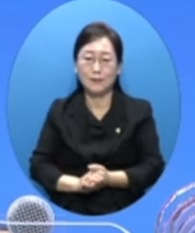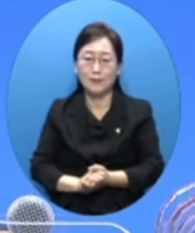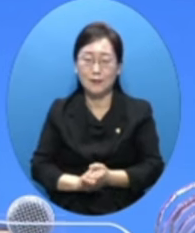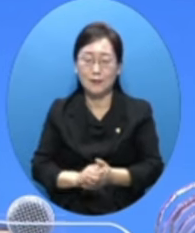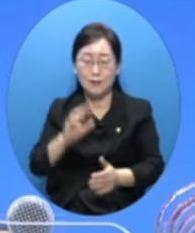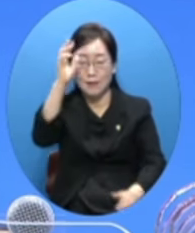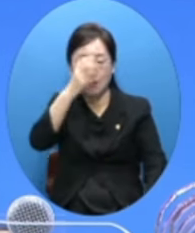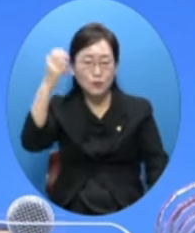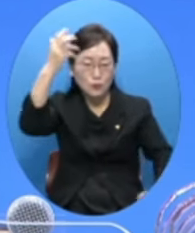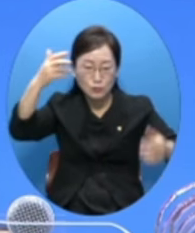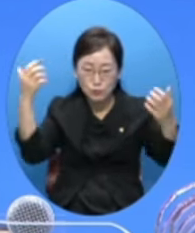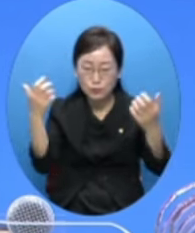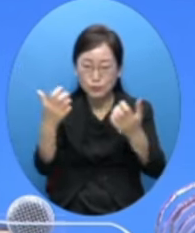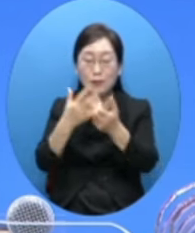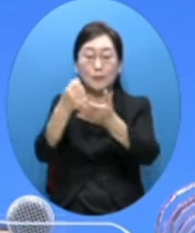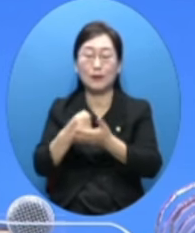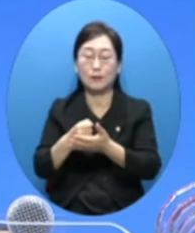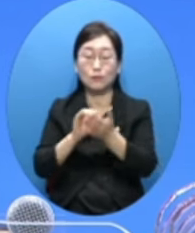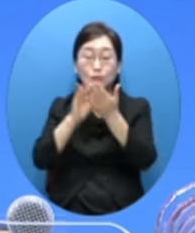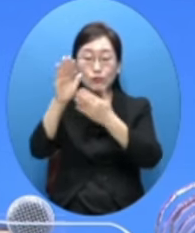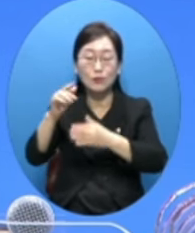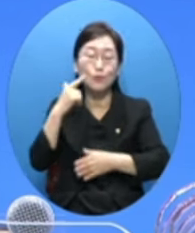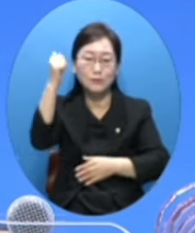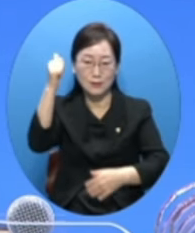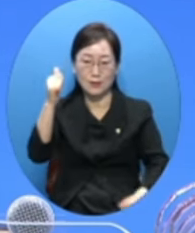성령의 충만함을 받고 목사가 됐습니다.